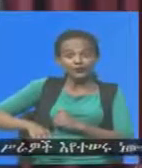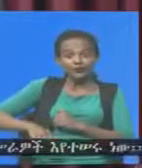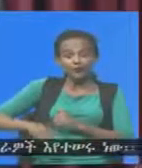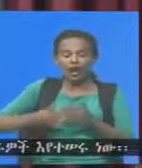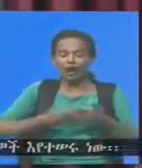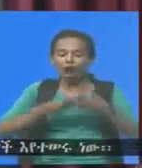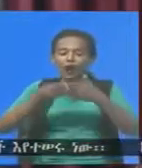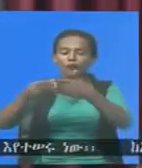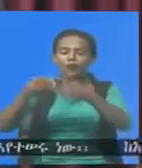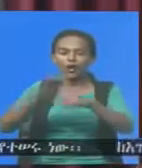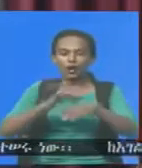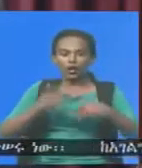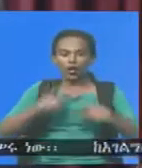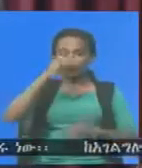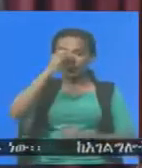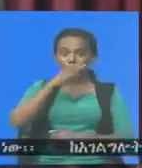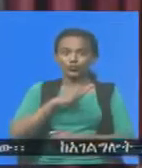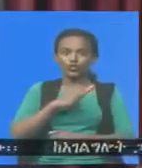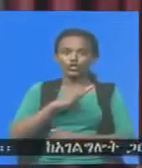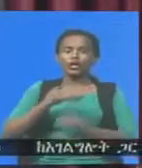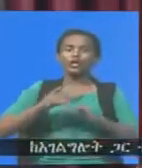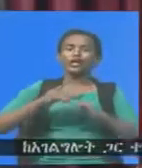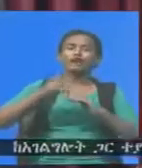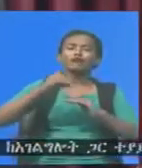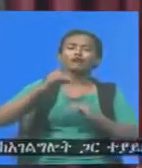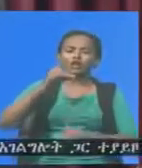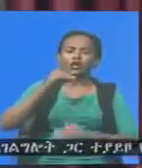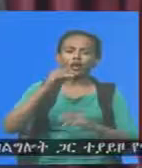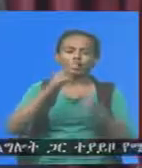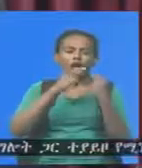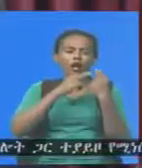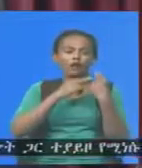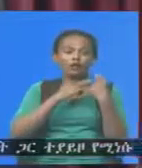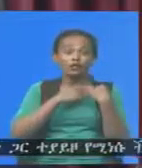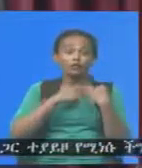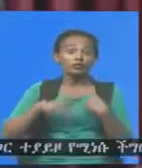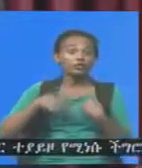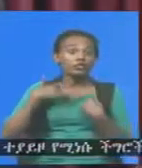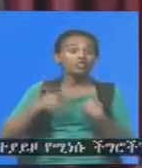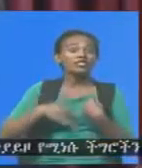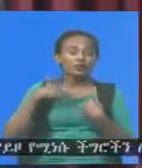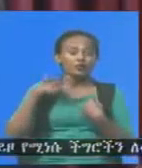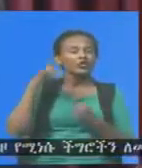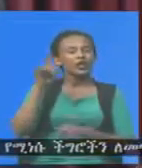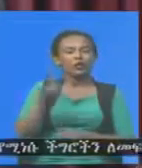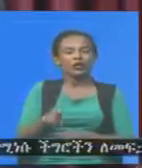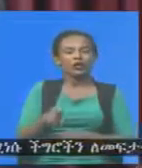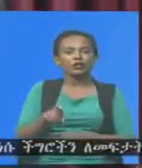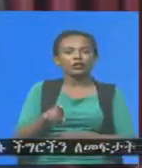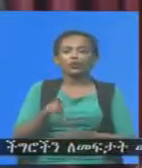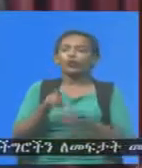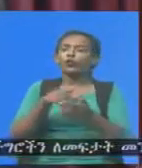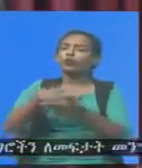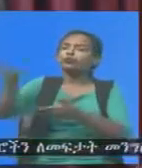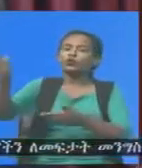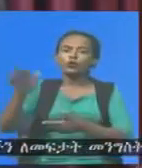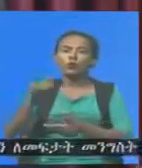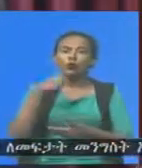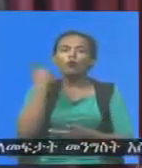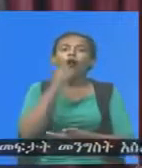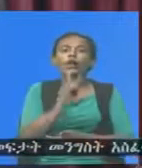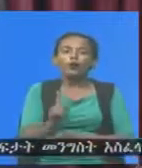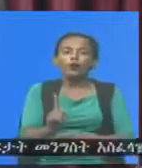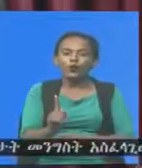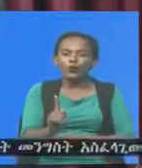በአመራር ላይ ያሉ ሰዎች ከፍተኛ የሐላፊነት ስሜት ይሰማቸው ይገባል። ውጡልን ባዩ ማን ነው?